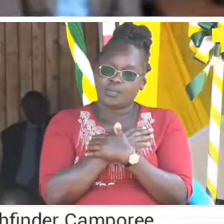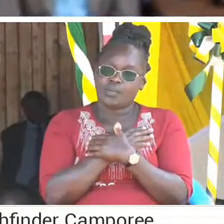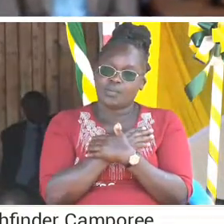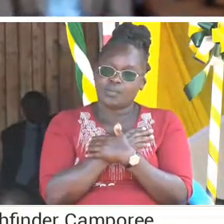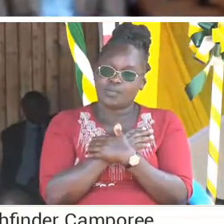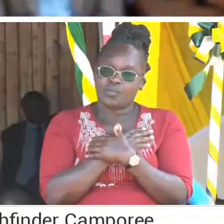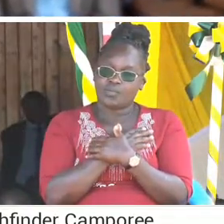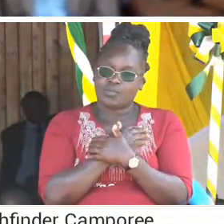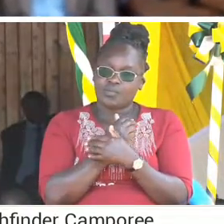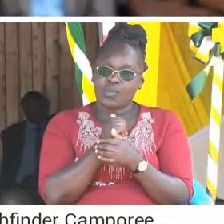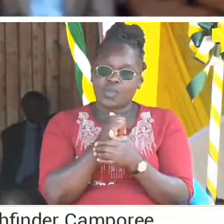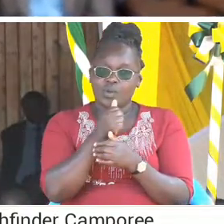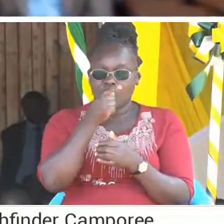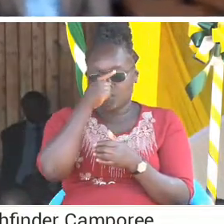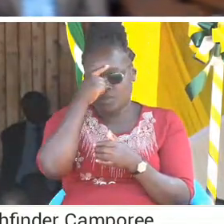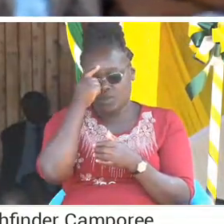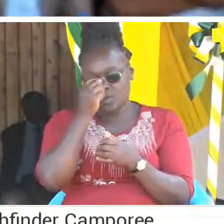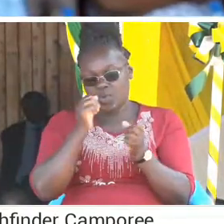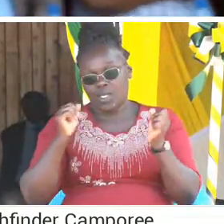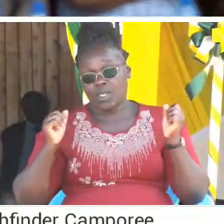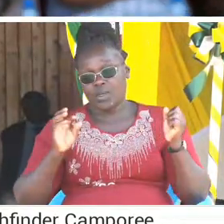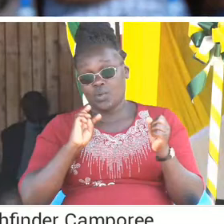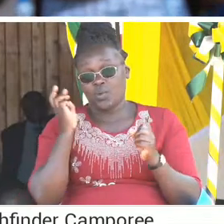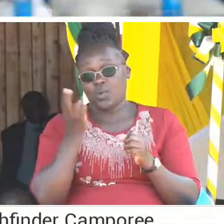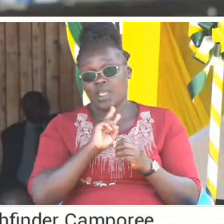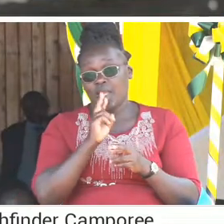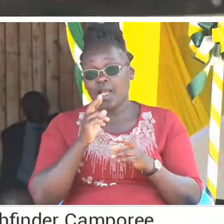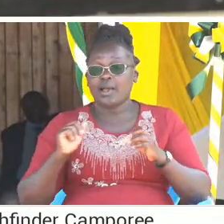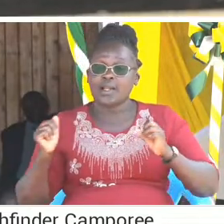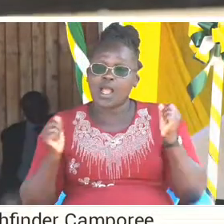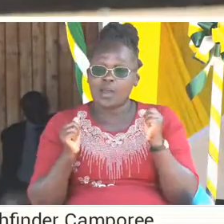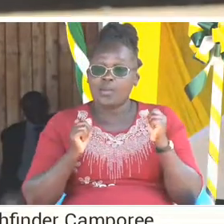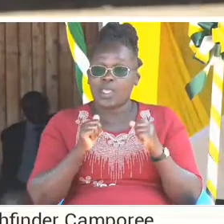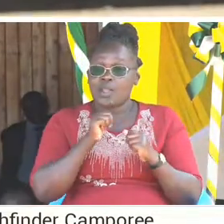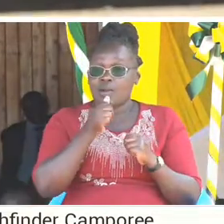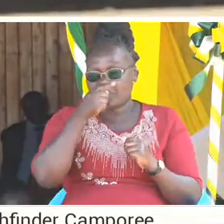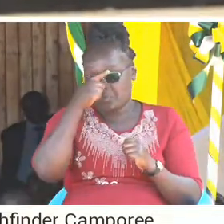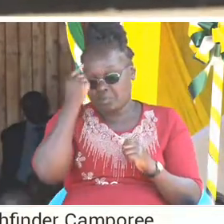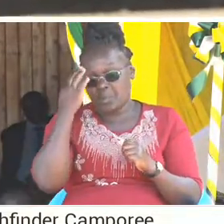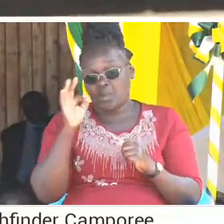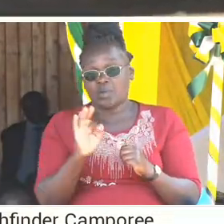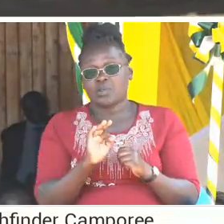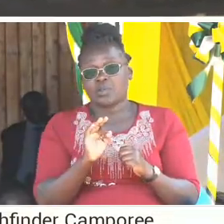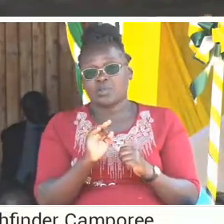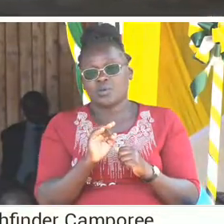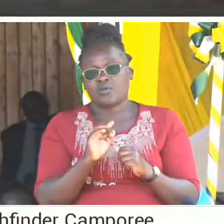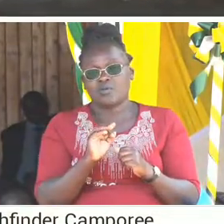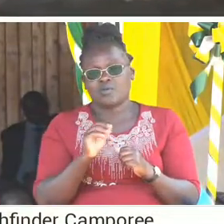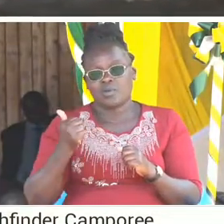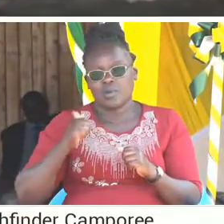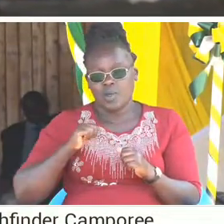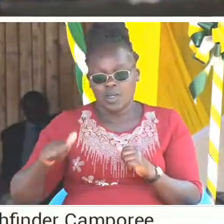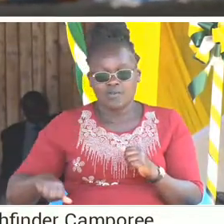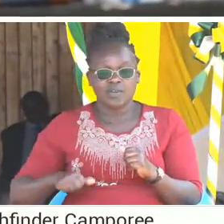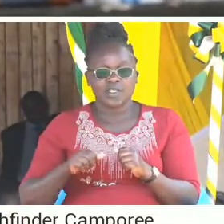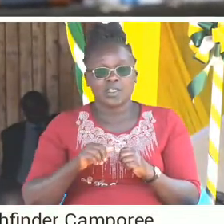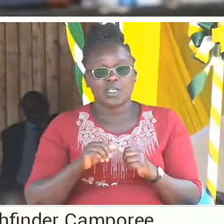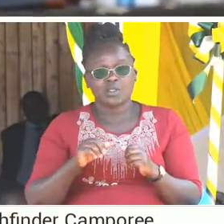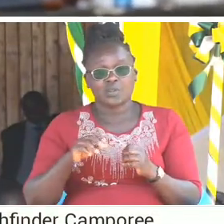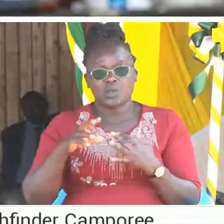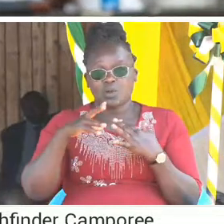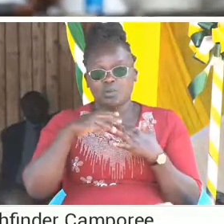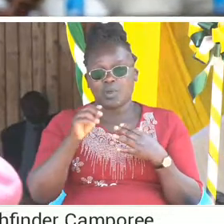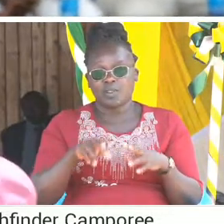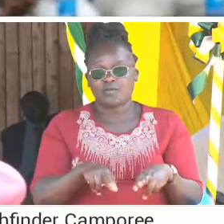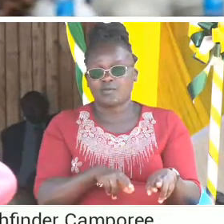ajili ya Pathfinders peke yao. Sio kwa ajili ya Adventurers peke yao. Sio kwa ajili ya wale mliokaa hapa, wale